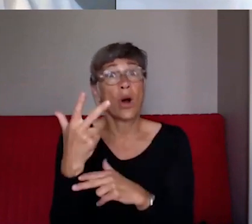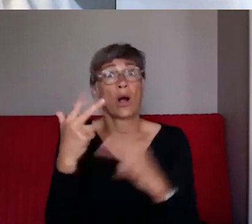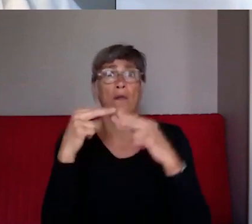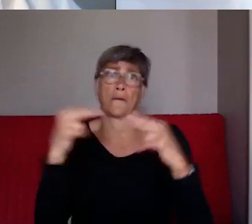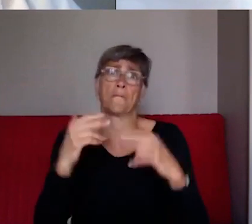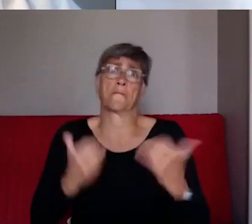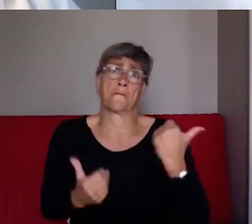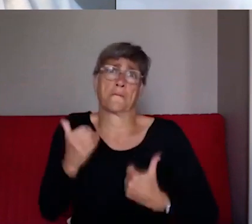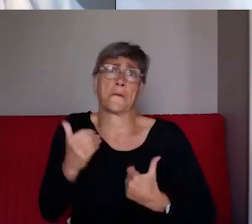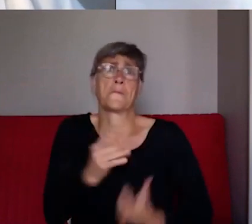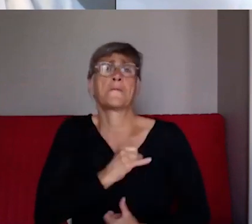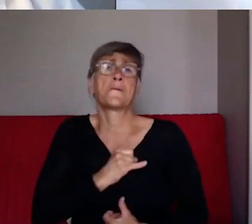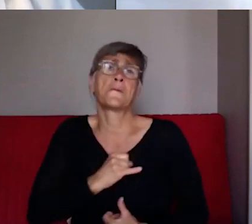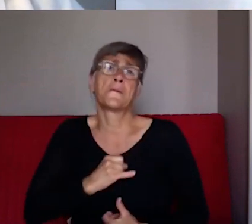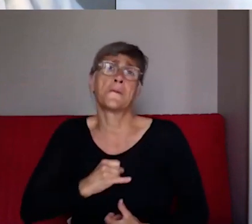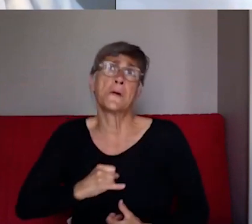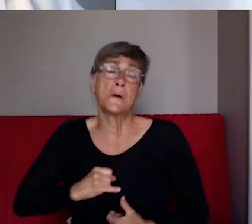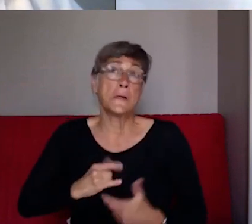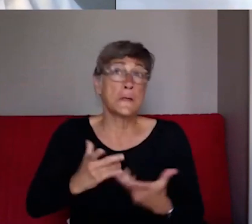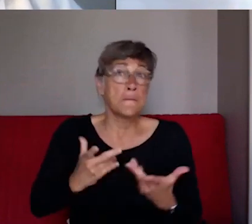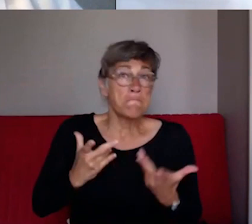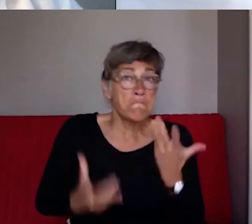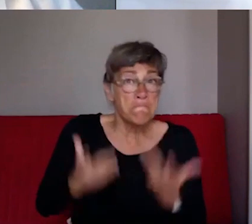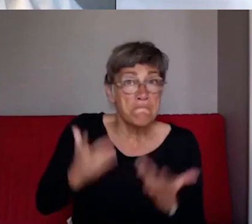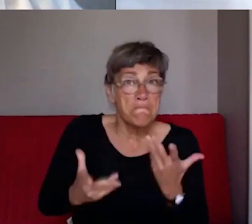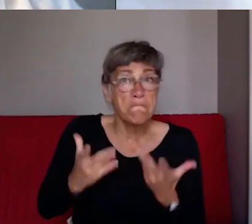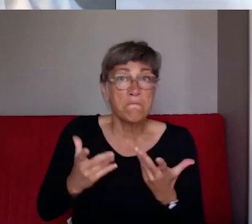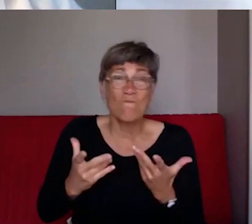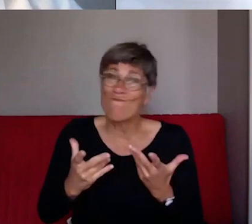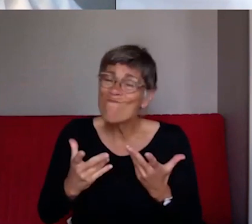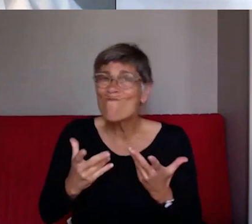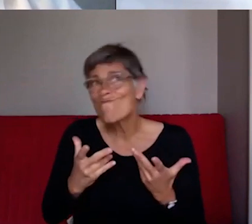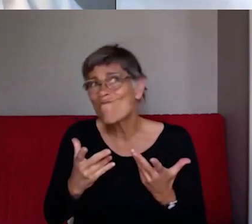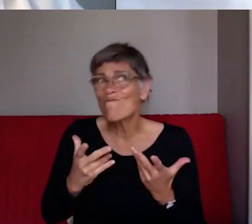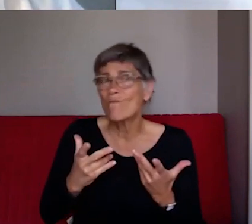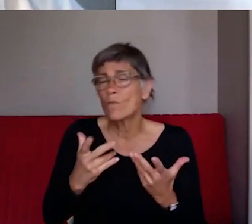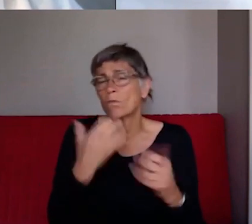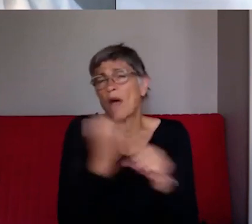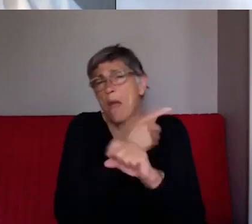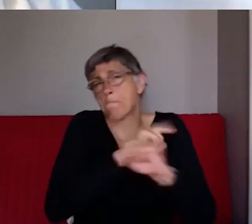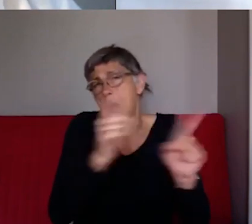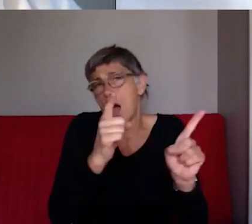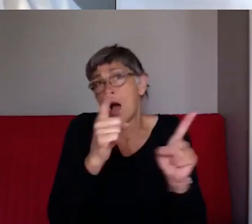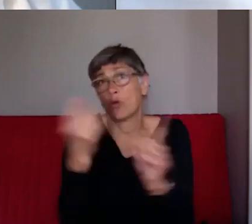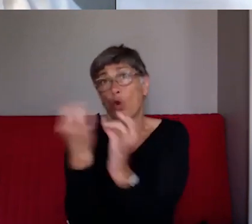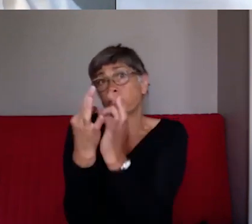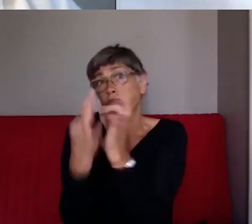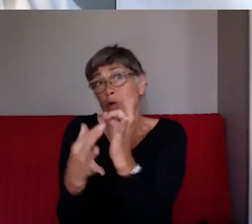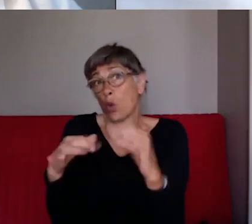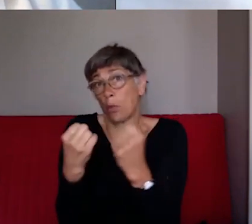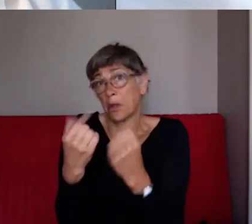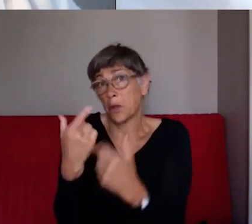d'invalidité graves? Est-ce qu'on a la possibilité? Normalement, on n'a pas la possibilité de travailler. Donc, un bilan de compétences, on peut se poser la